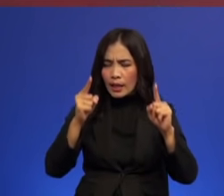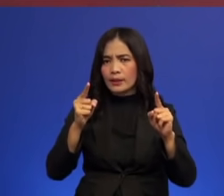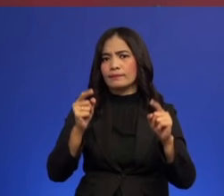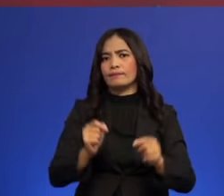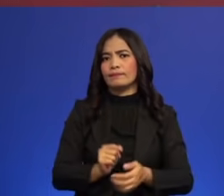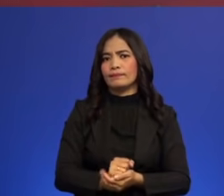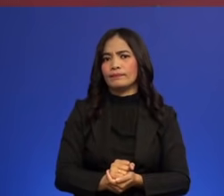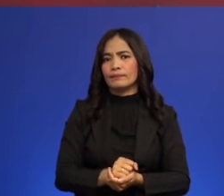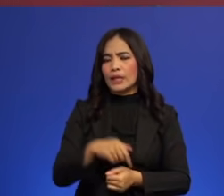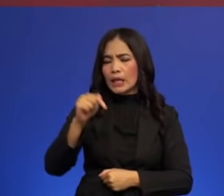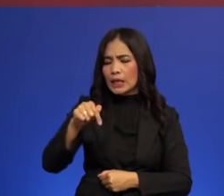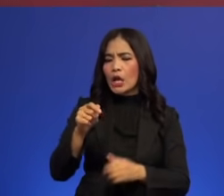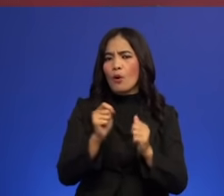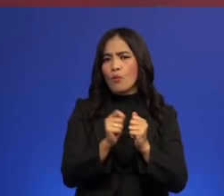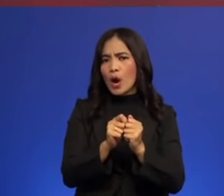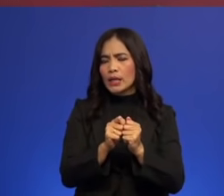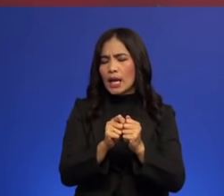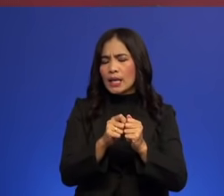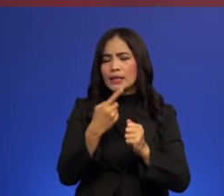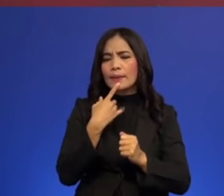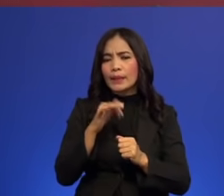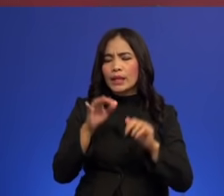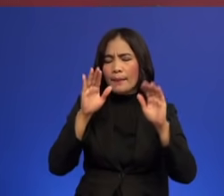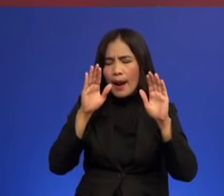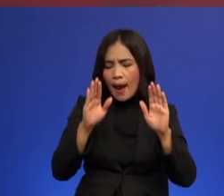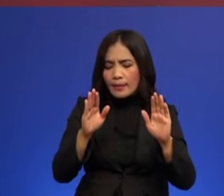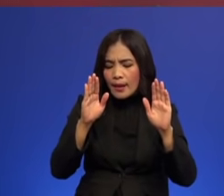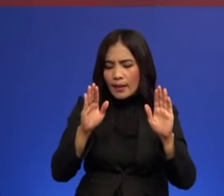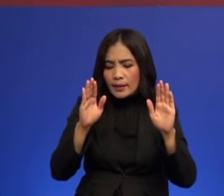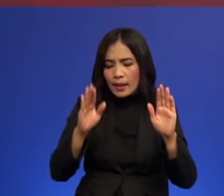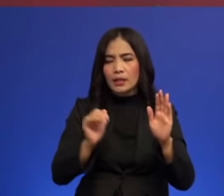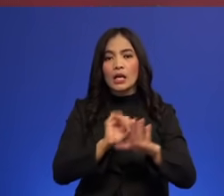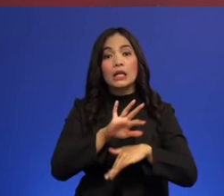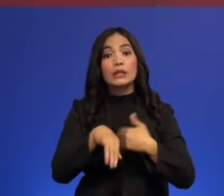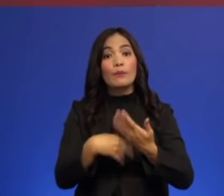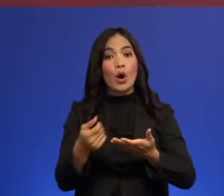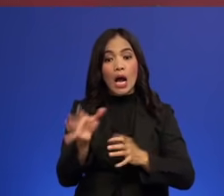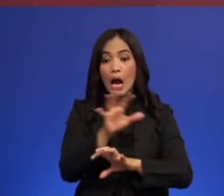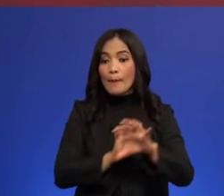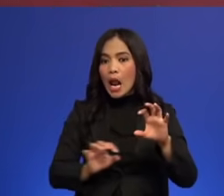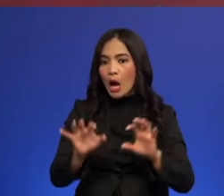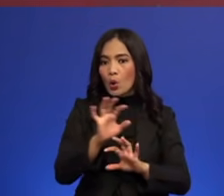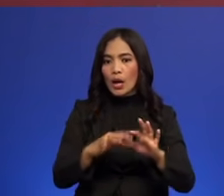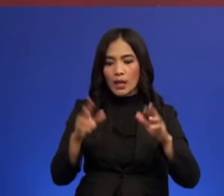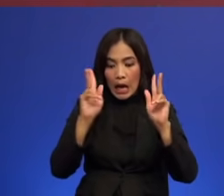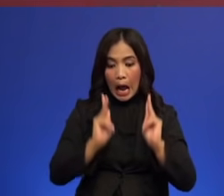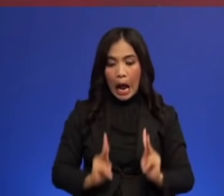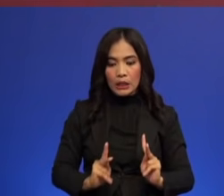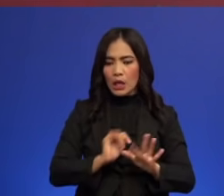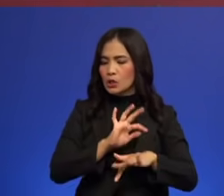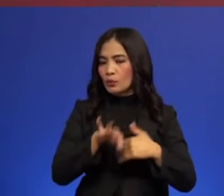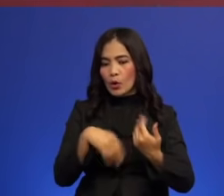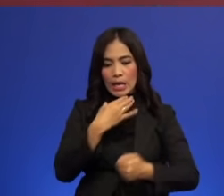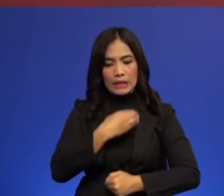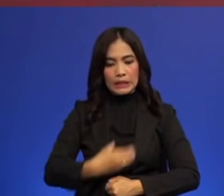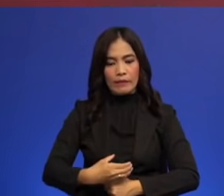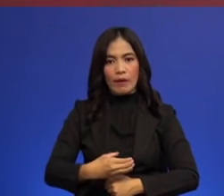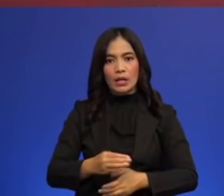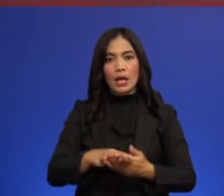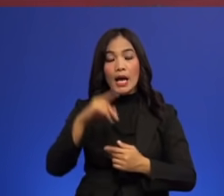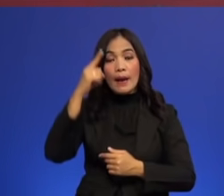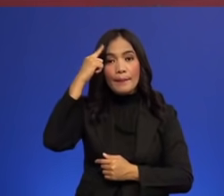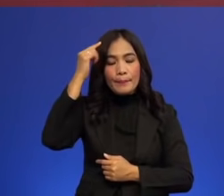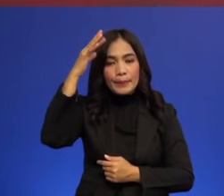Inilah yang membuat kita menjadi berhati-hati dalam sikap dan perbuatan. Ya, dengan